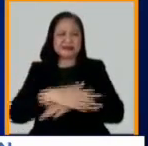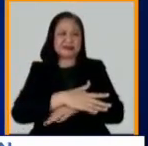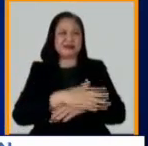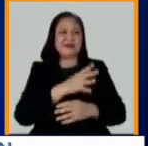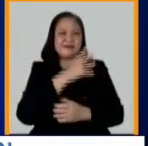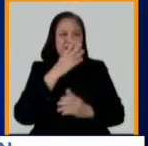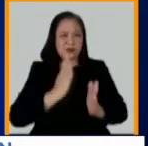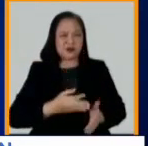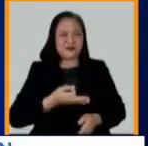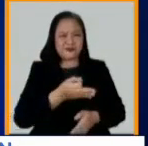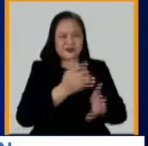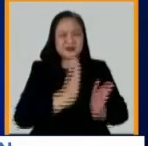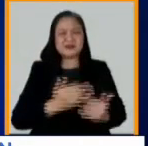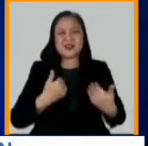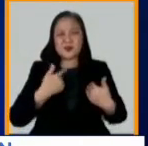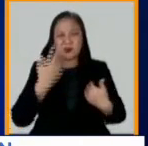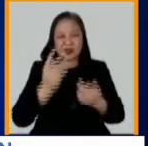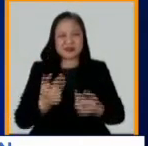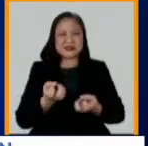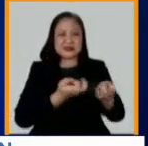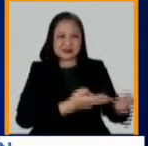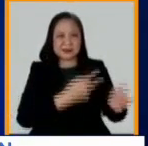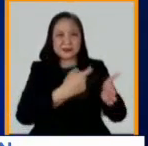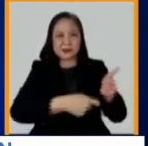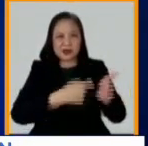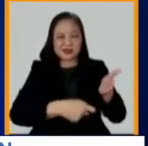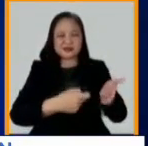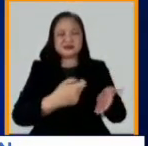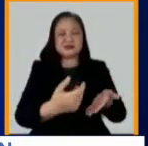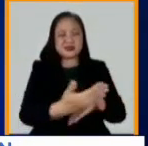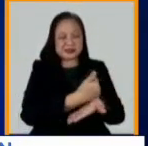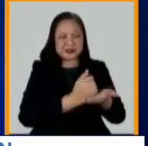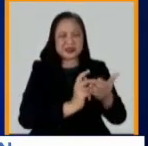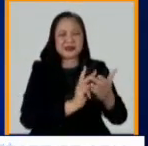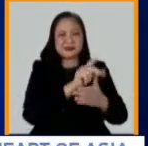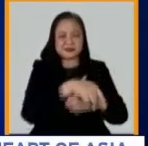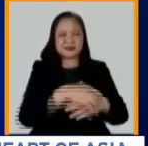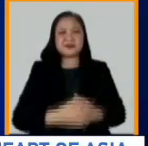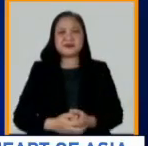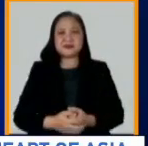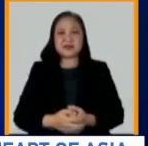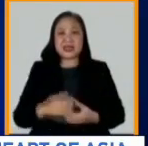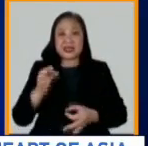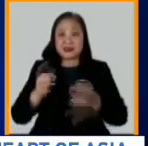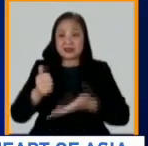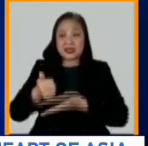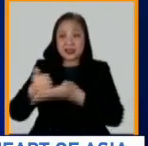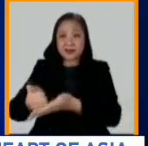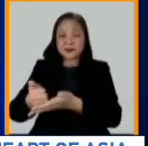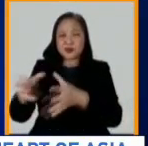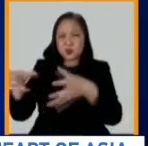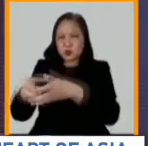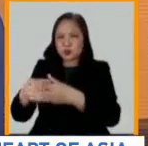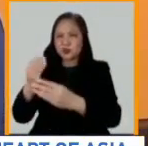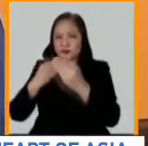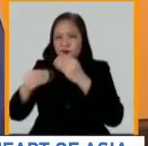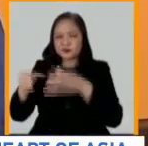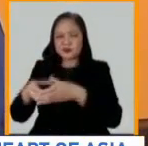huli. Kung matutulungan daw ang mga nasa sektor ng pagkain, matutulungan ding makontrol ang presyo ng mga